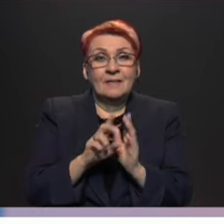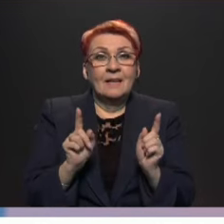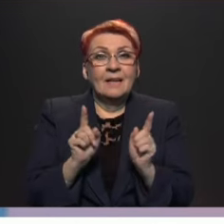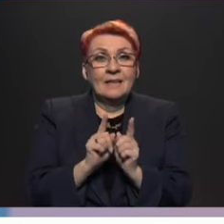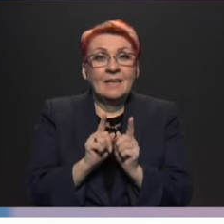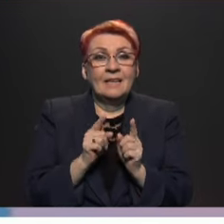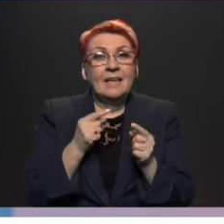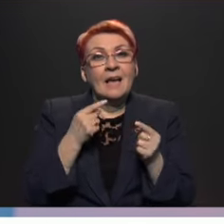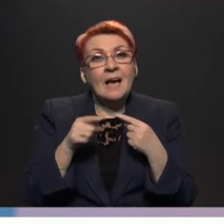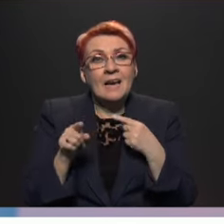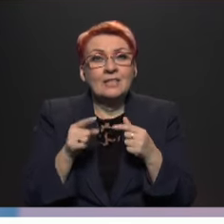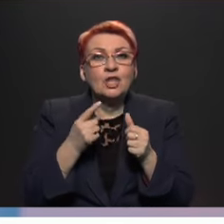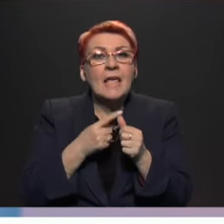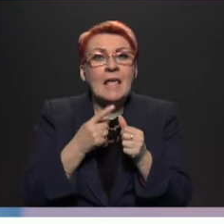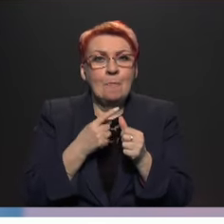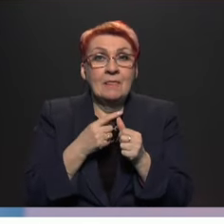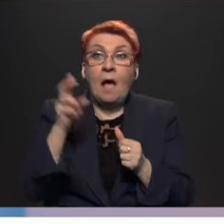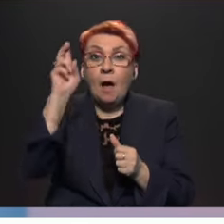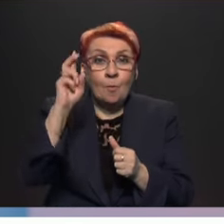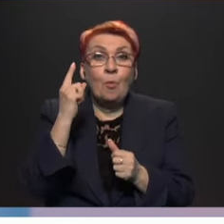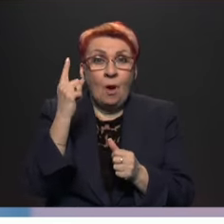такие различные имена,